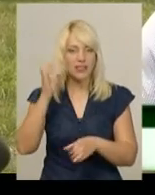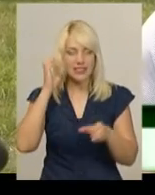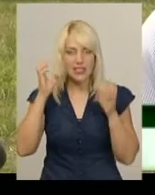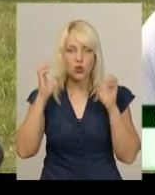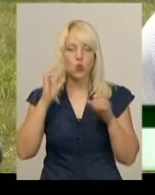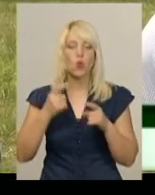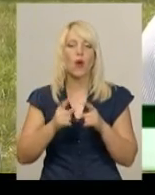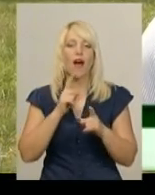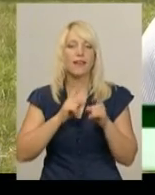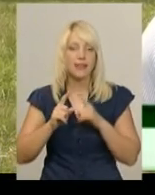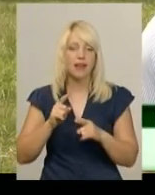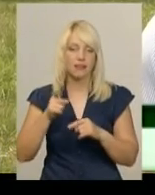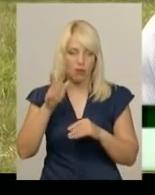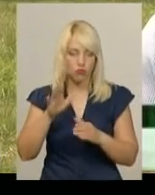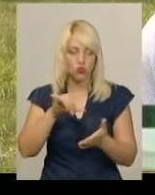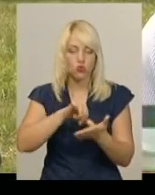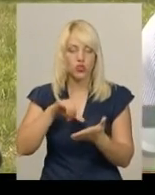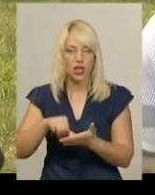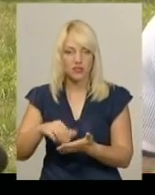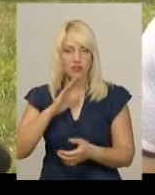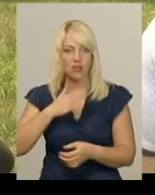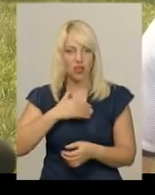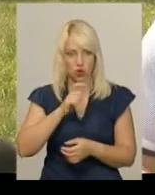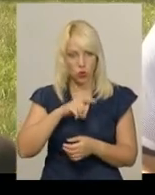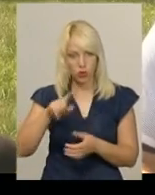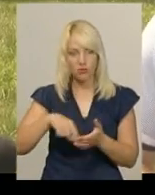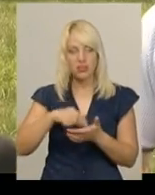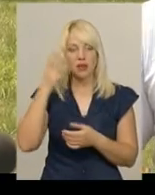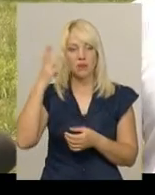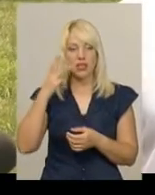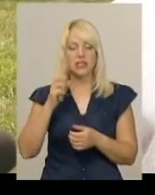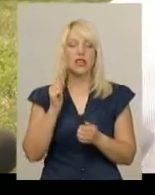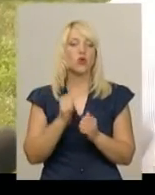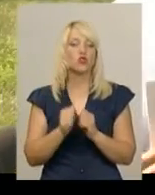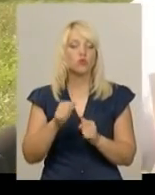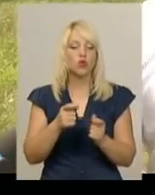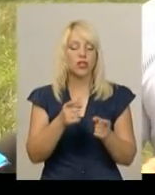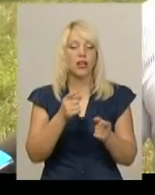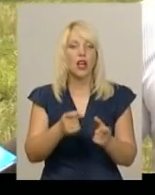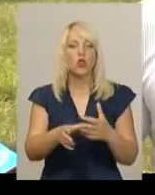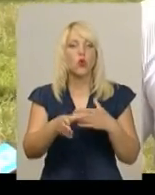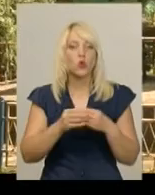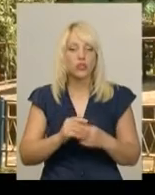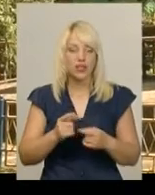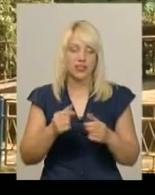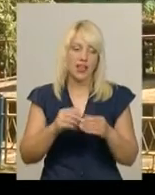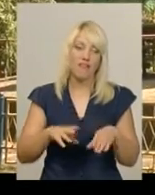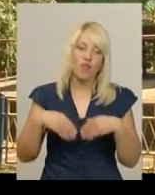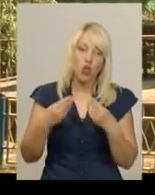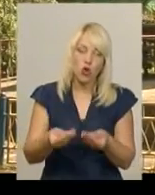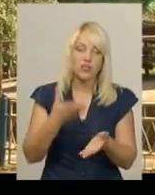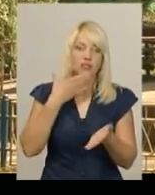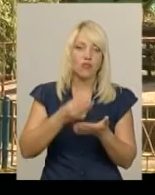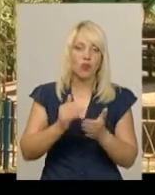мешканці міста, наша громада, і так саме я і може кожен долучатися до того, вносити свої пропозиції. У травні